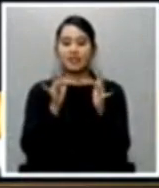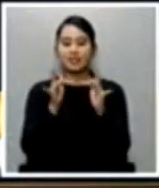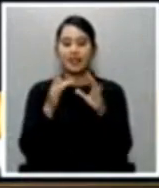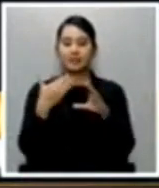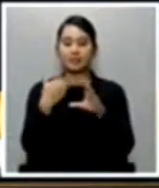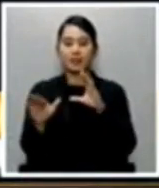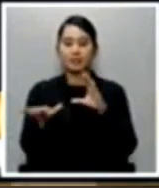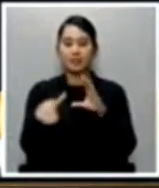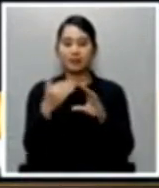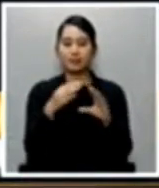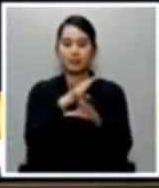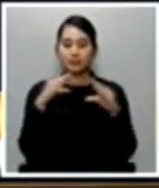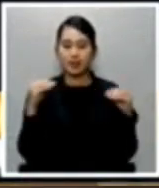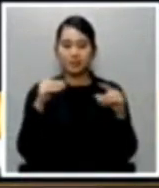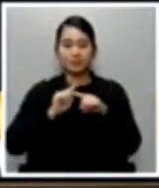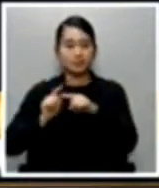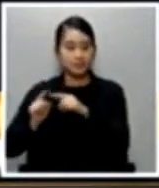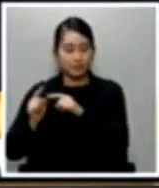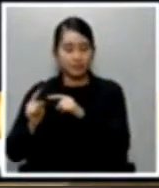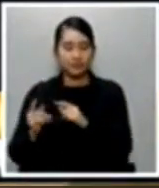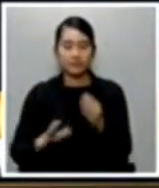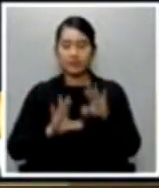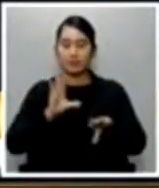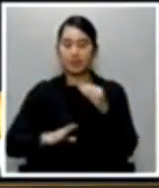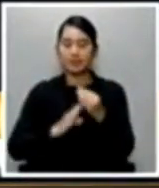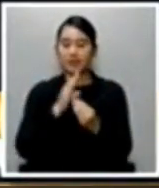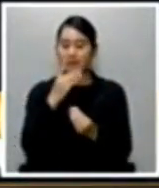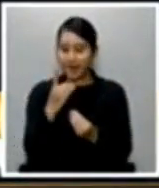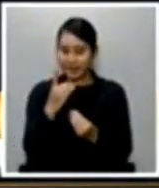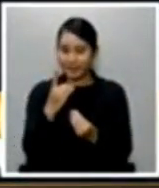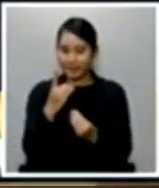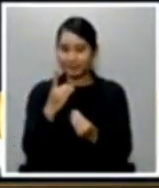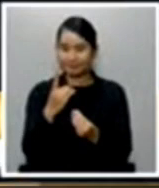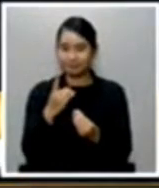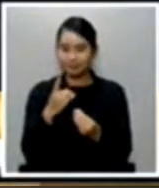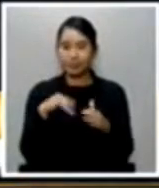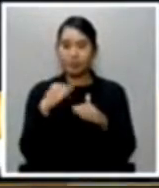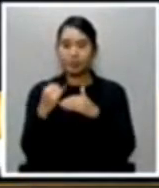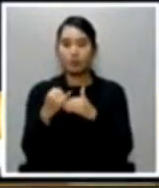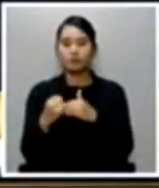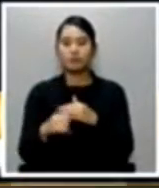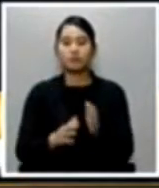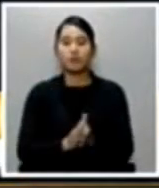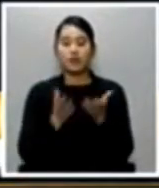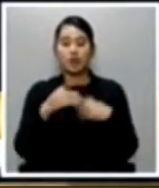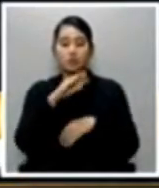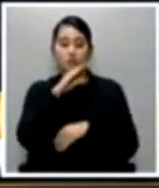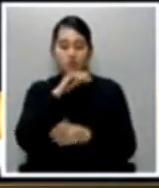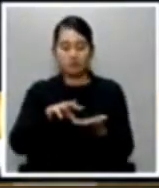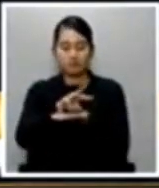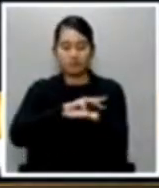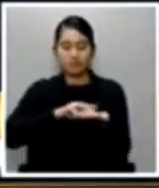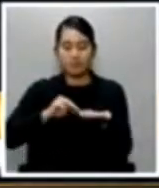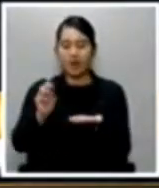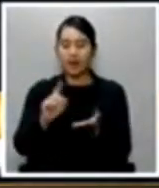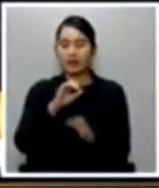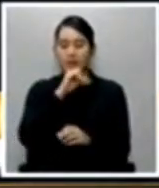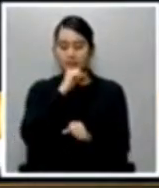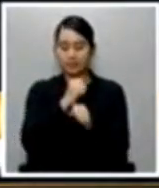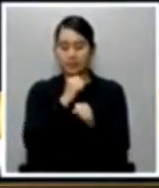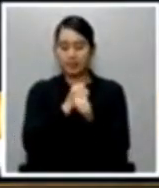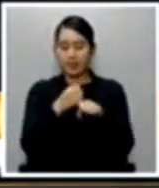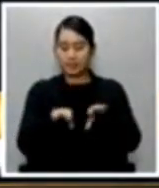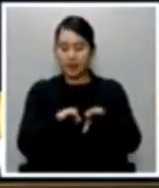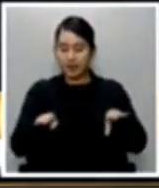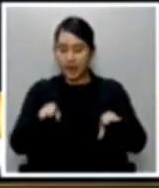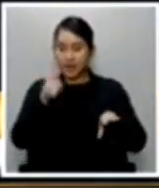เวลาไม่เกิน1อาทิตย์ในการที่จะพิจารณาหลักสูตรและหลายหลักสูตรจากนี้ไปถ้ามหาลัยนั้นทำตามมาตรฐ